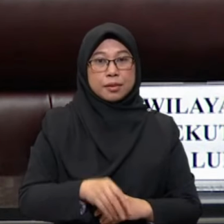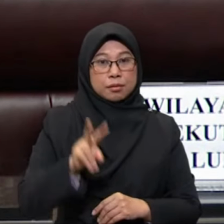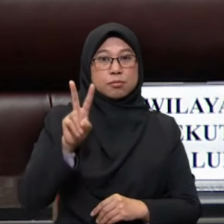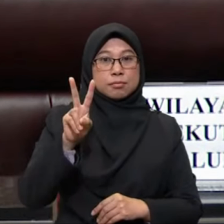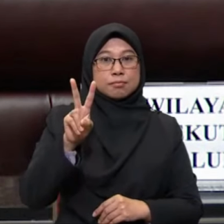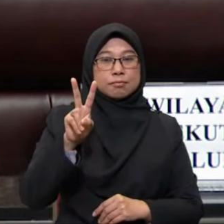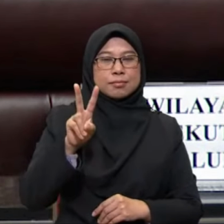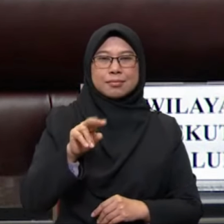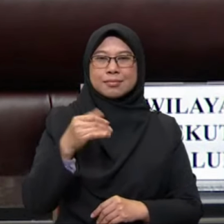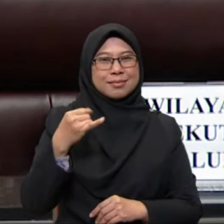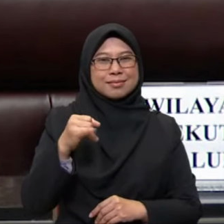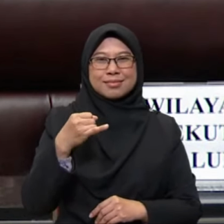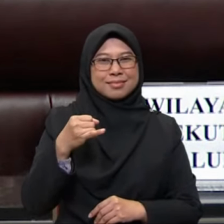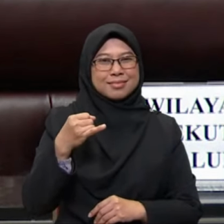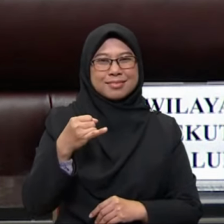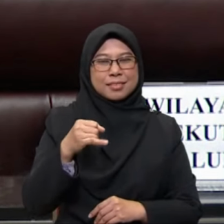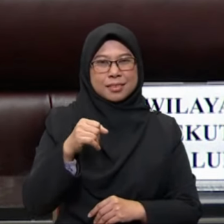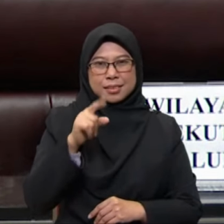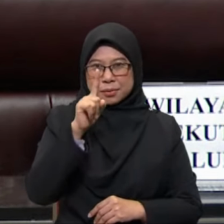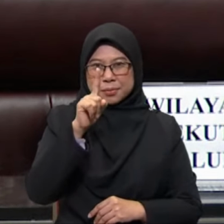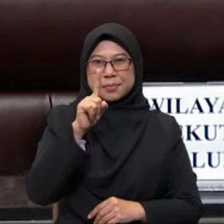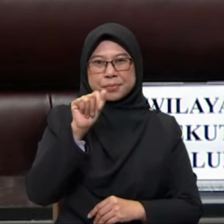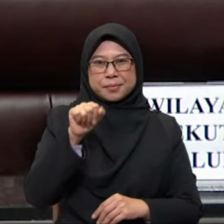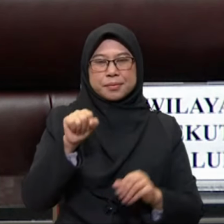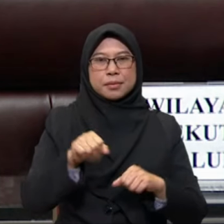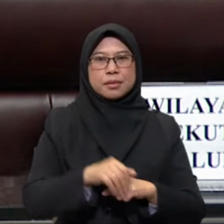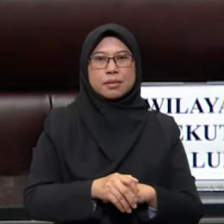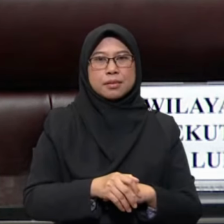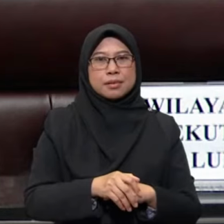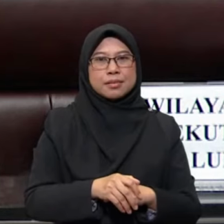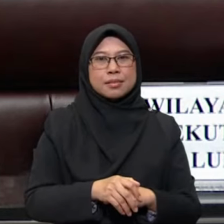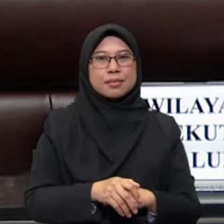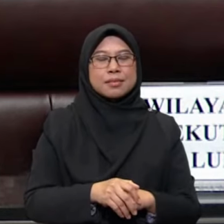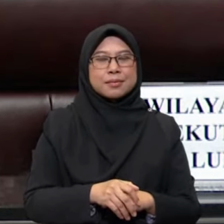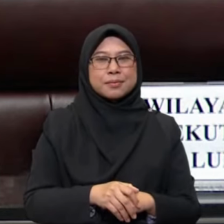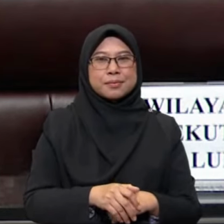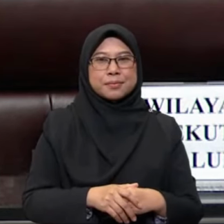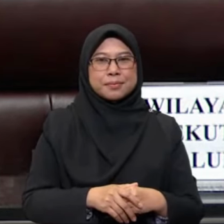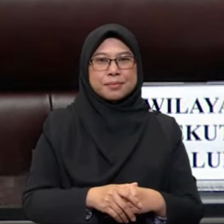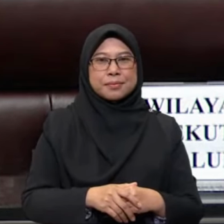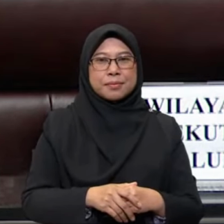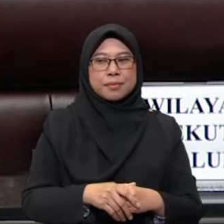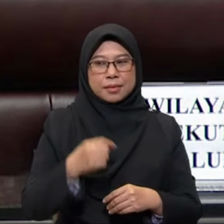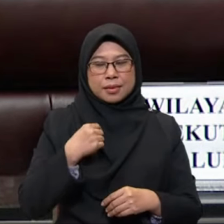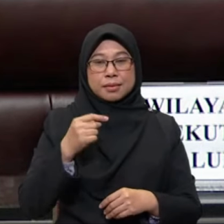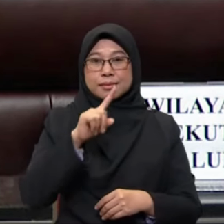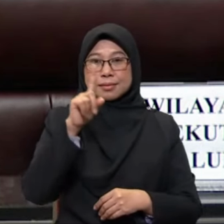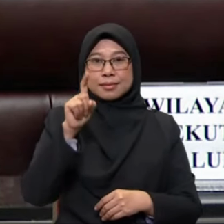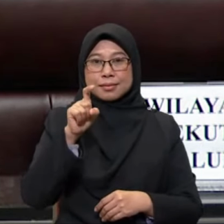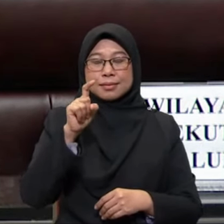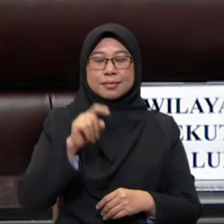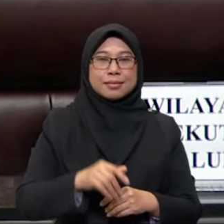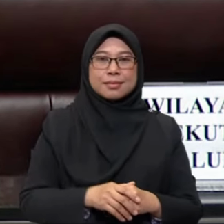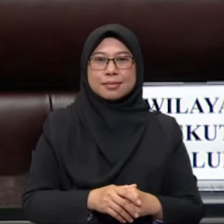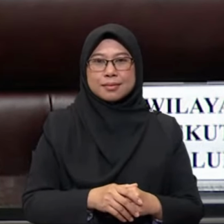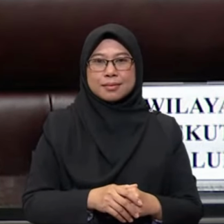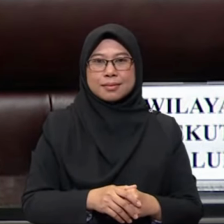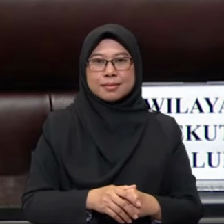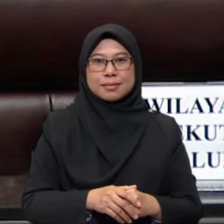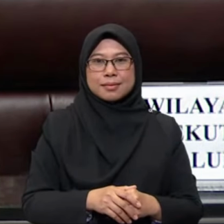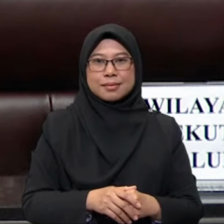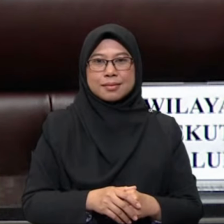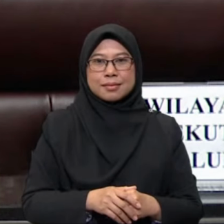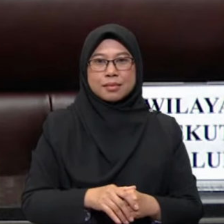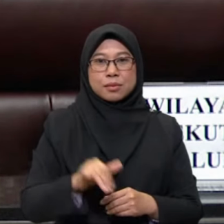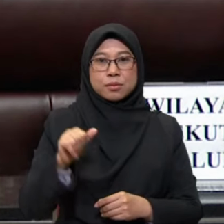soalan tambahan tak boleh. Satu. Baru kita buat saja tadi. Saya ingin bertanya kepada